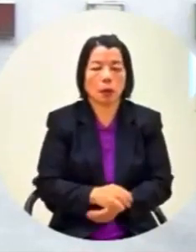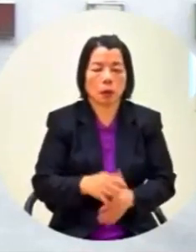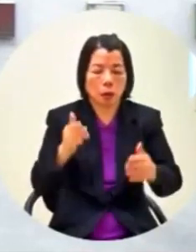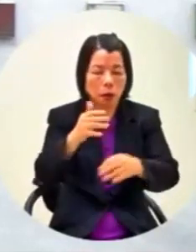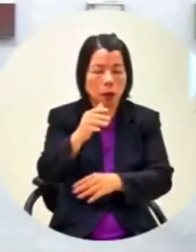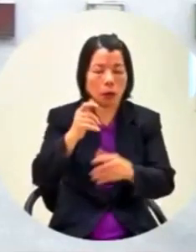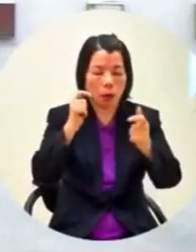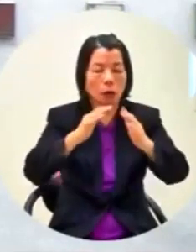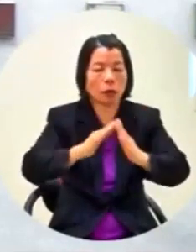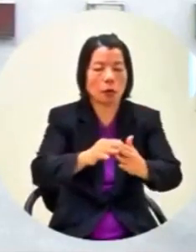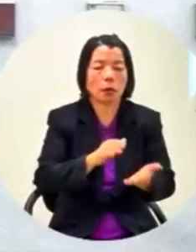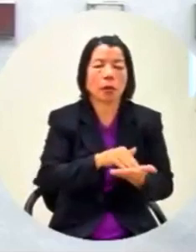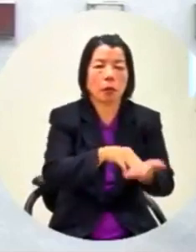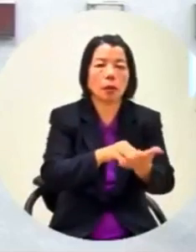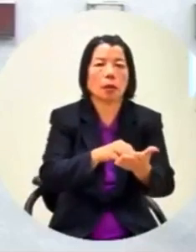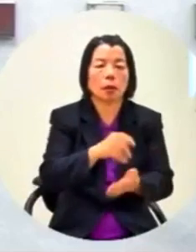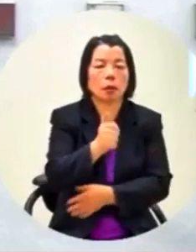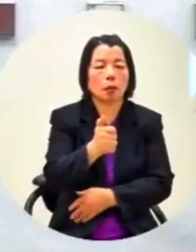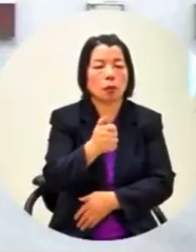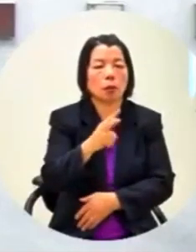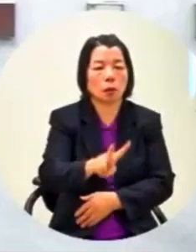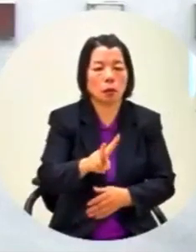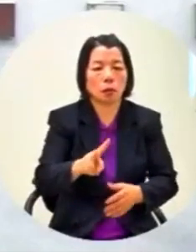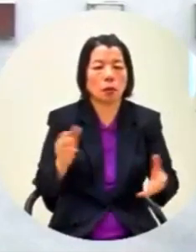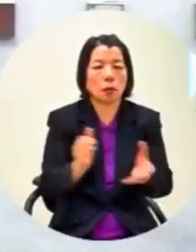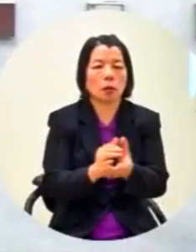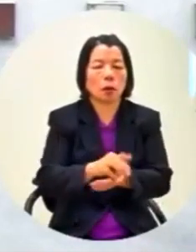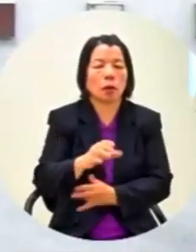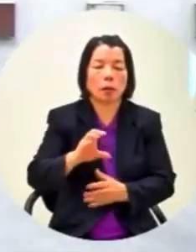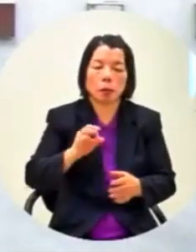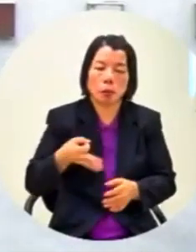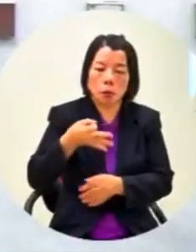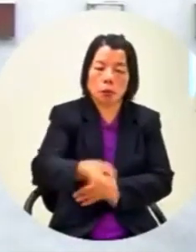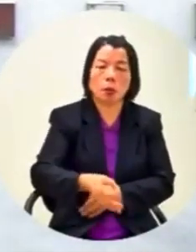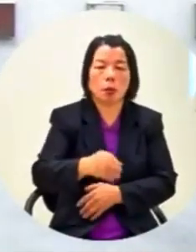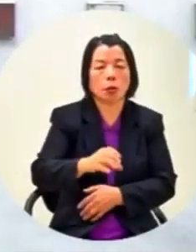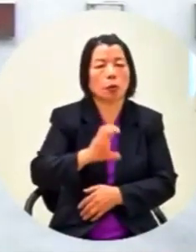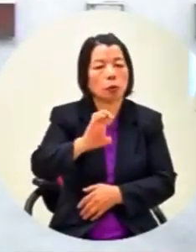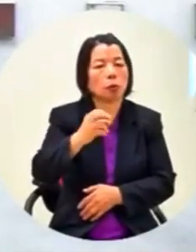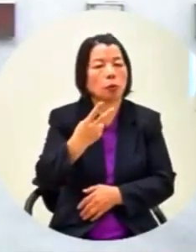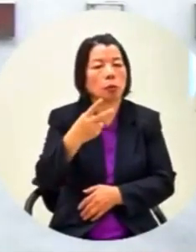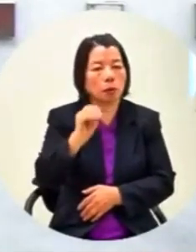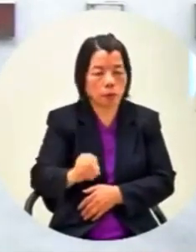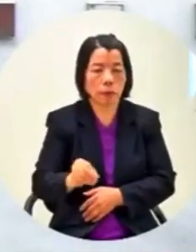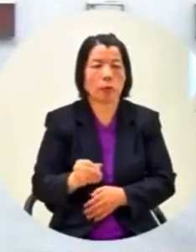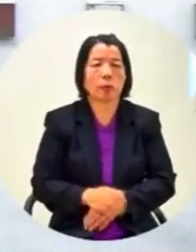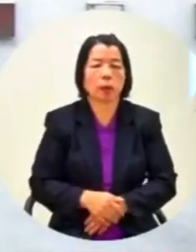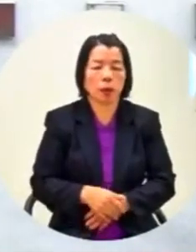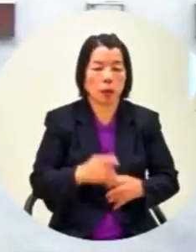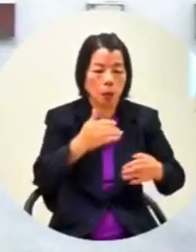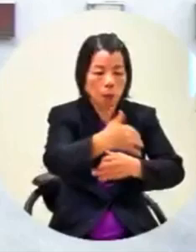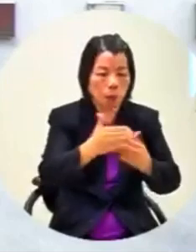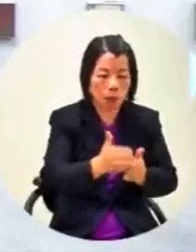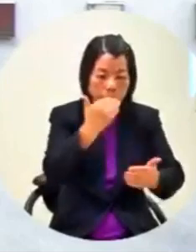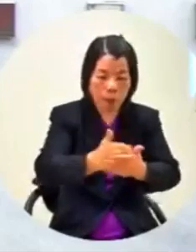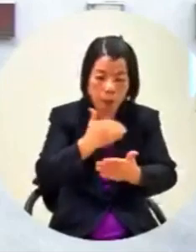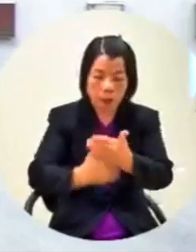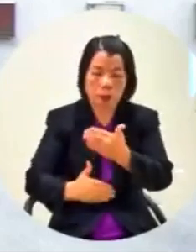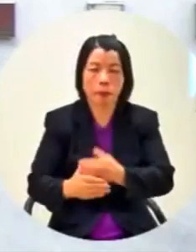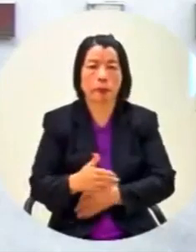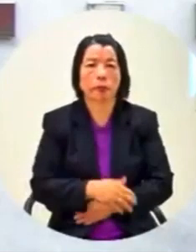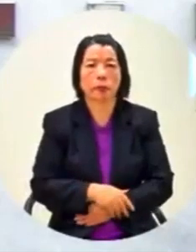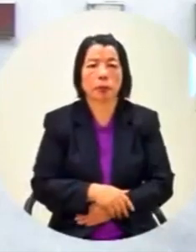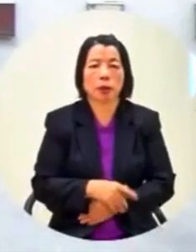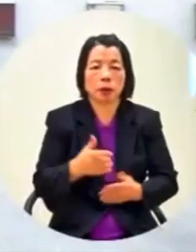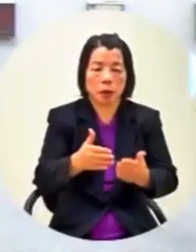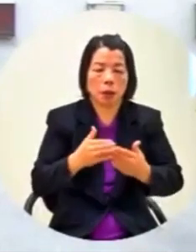50案，即补助了92万元。减班休息是指事业单位受